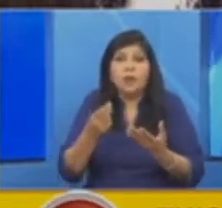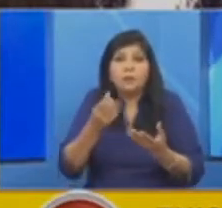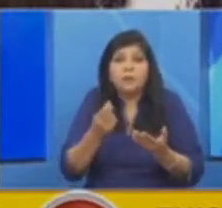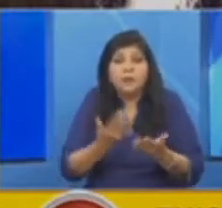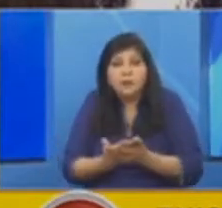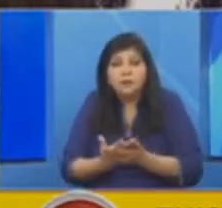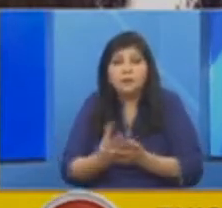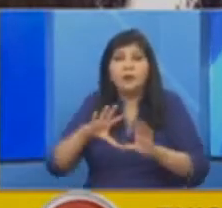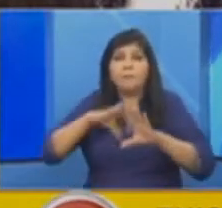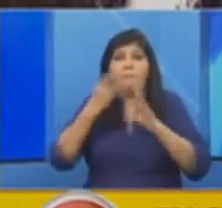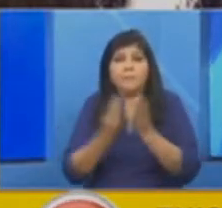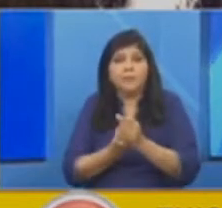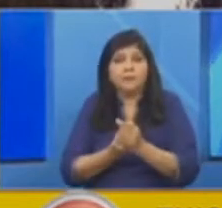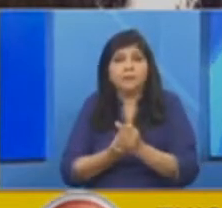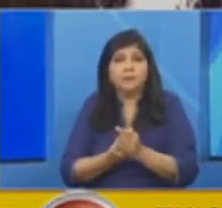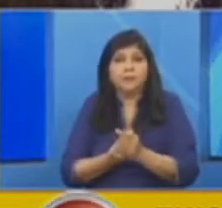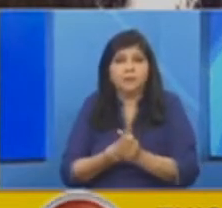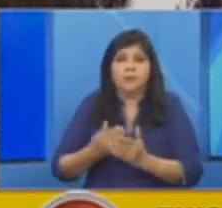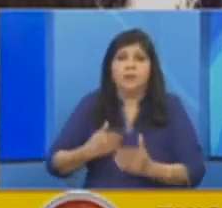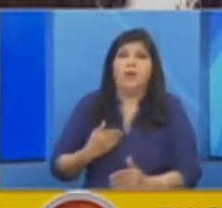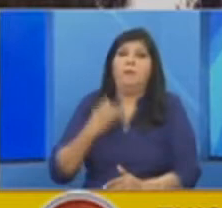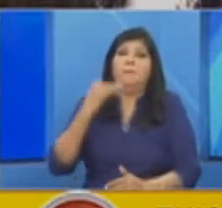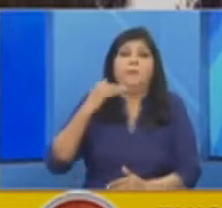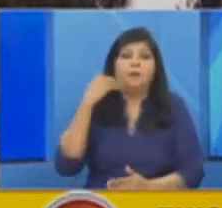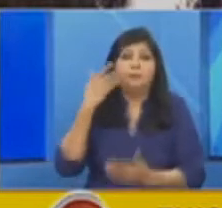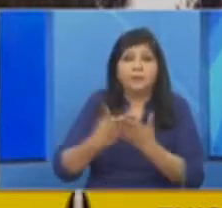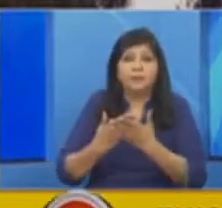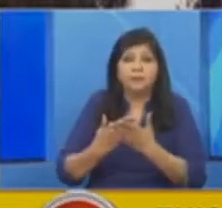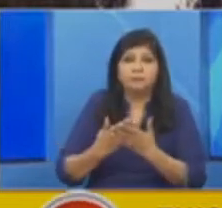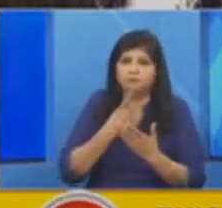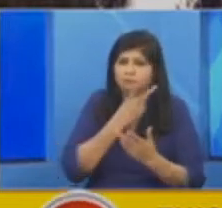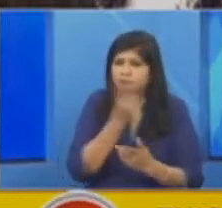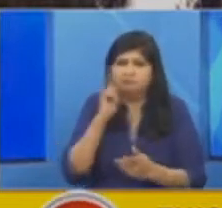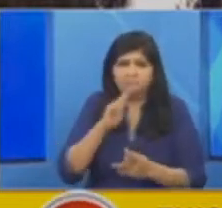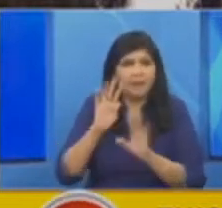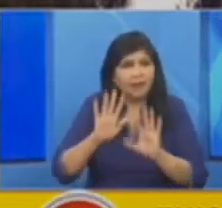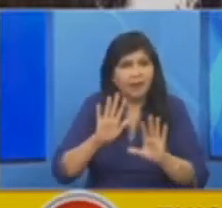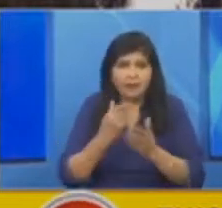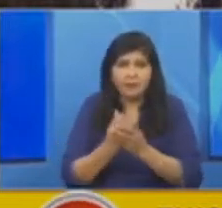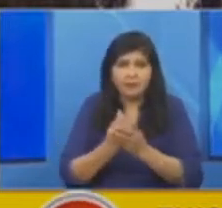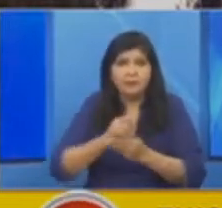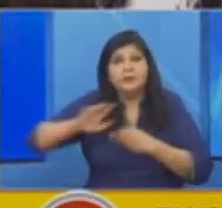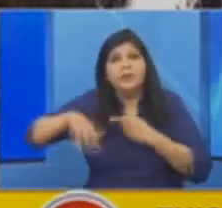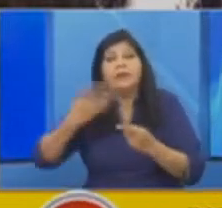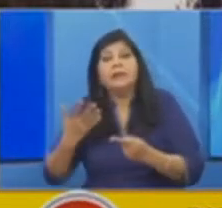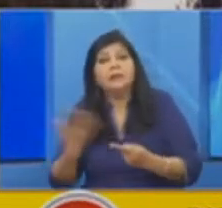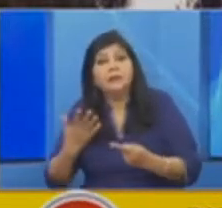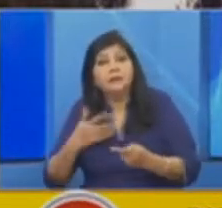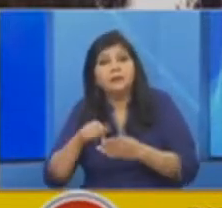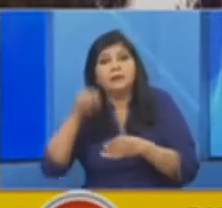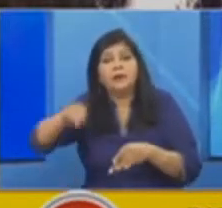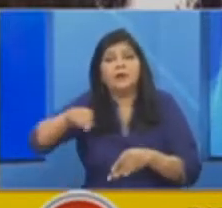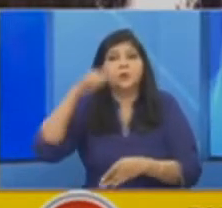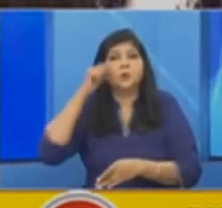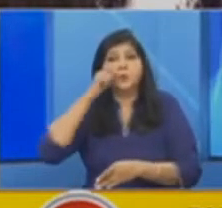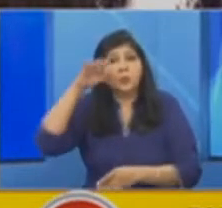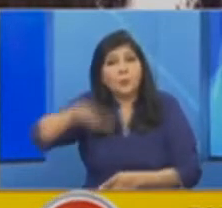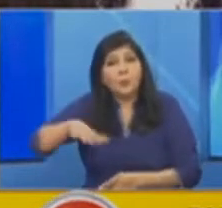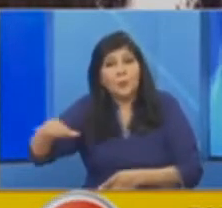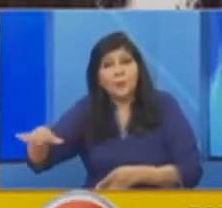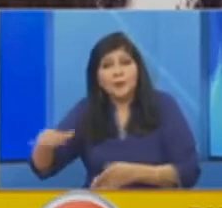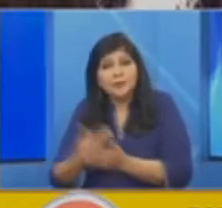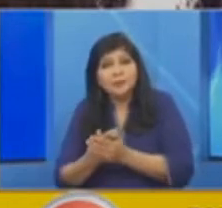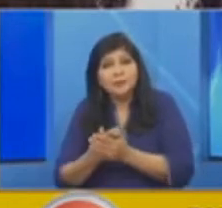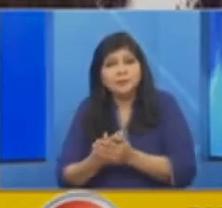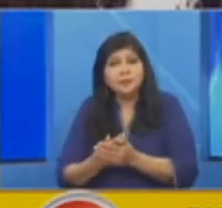संपती का, जरा बड़पन का प्रदर्शन कर लिया लेकिन उस बच्चे की क्रियेटिव